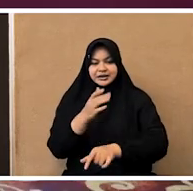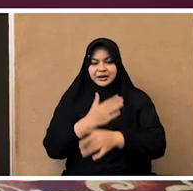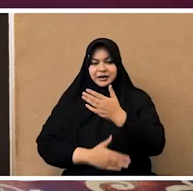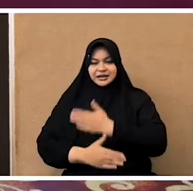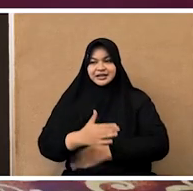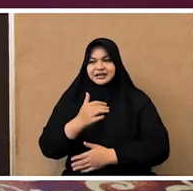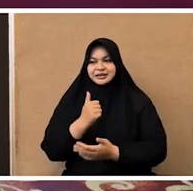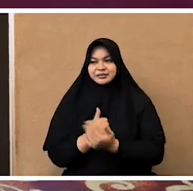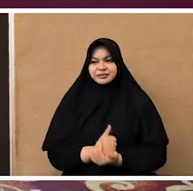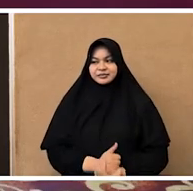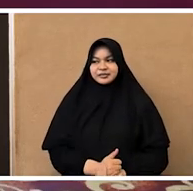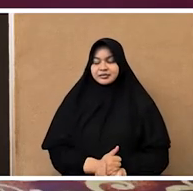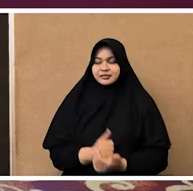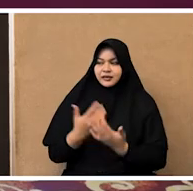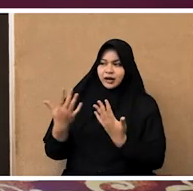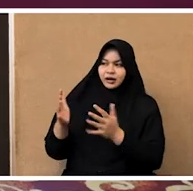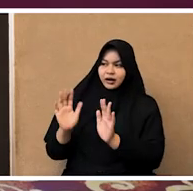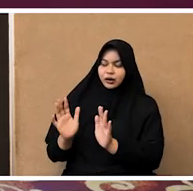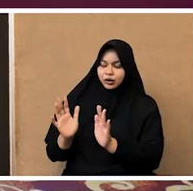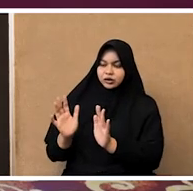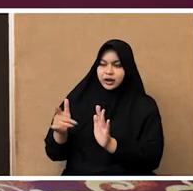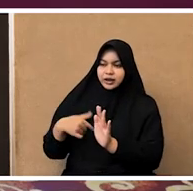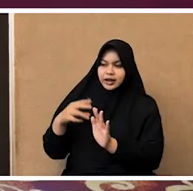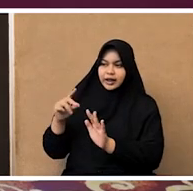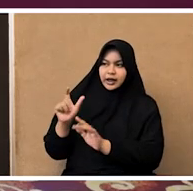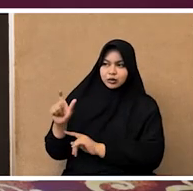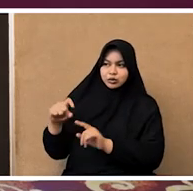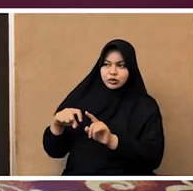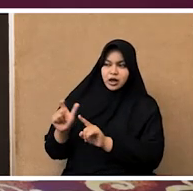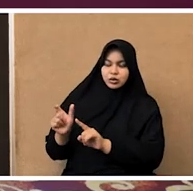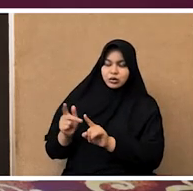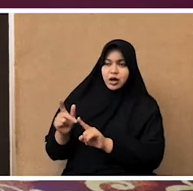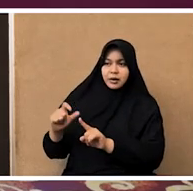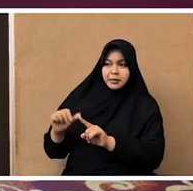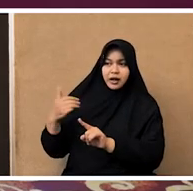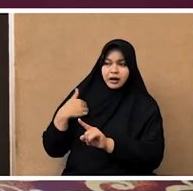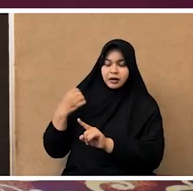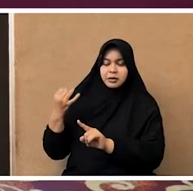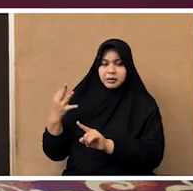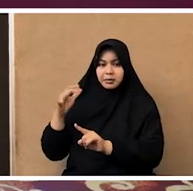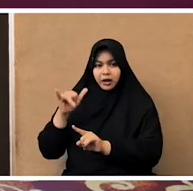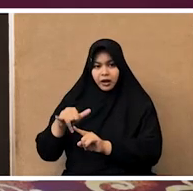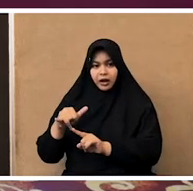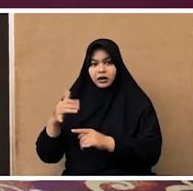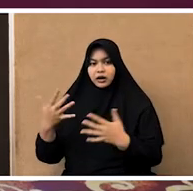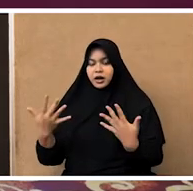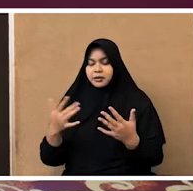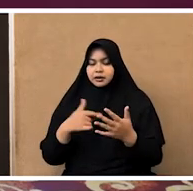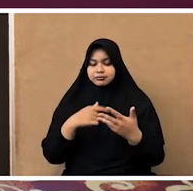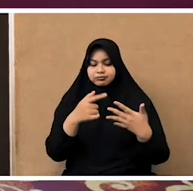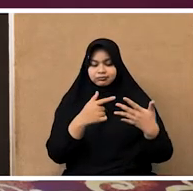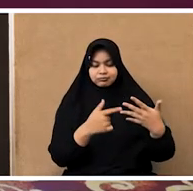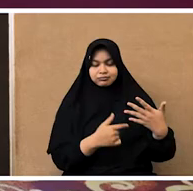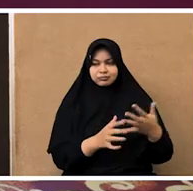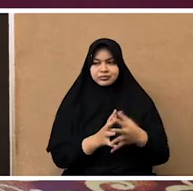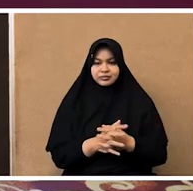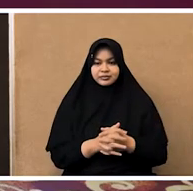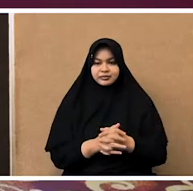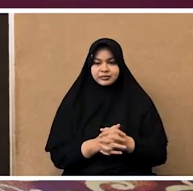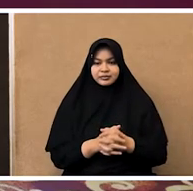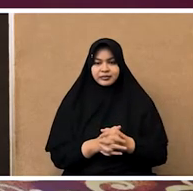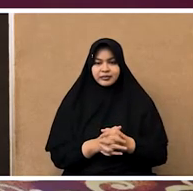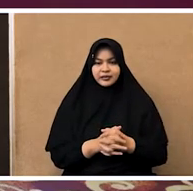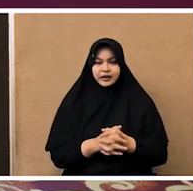sebenarnya kalau di apa namanya KUHP kan ada beberapa tadi Ya ada apa aja Mas jadi